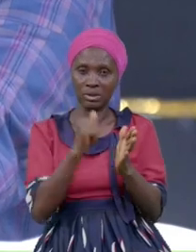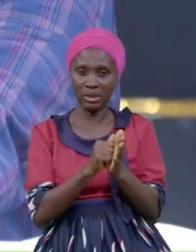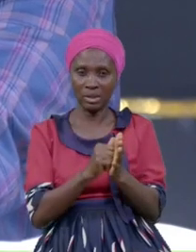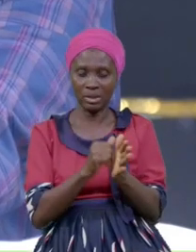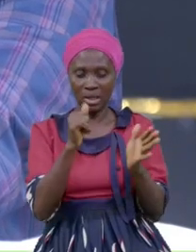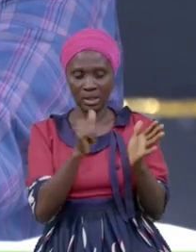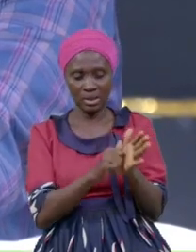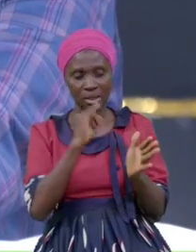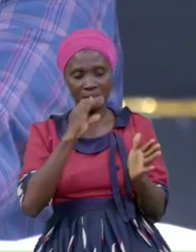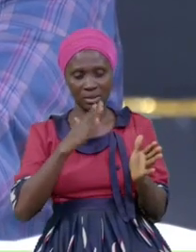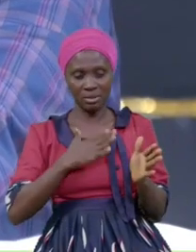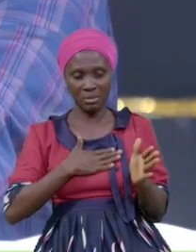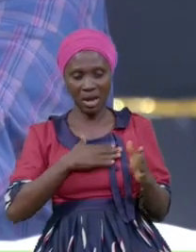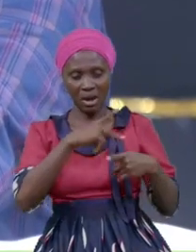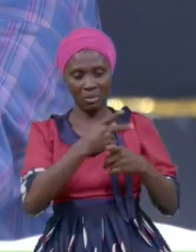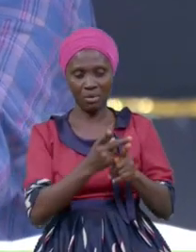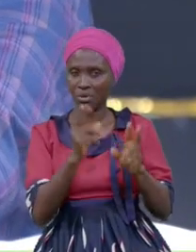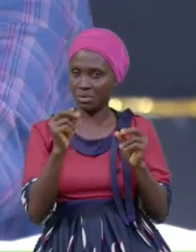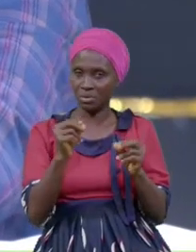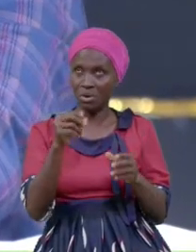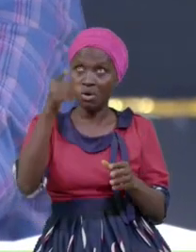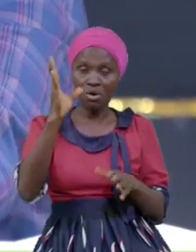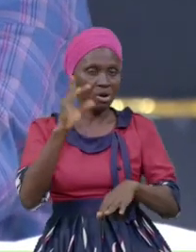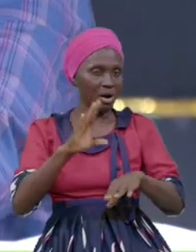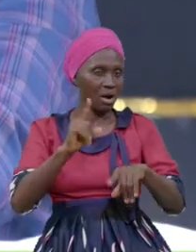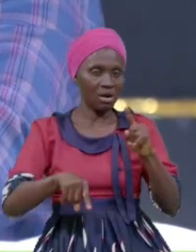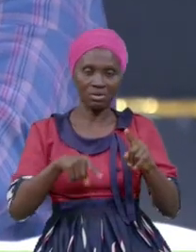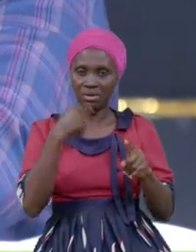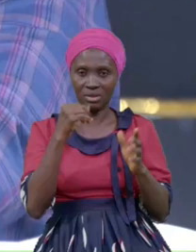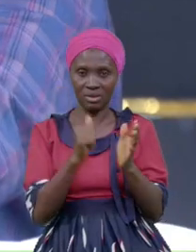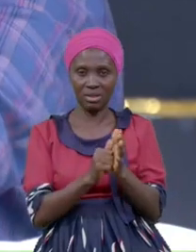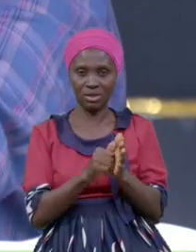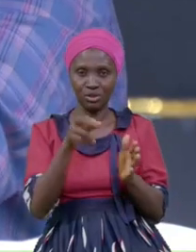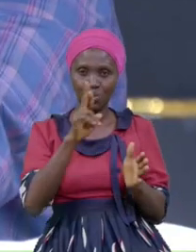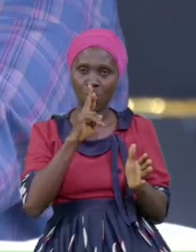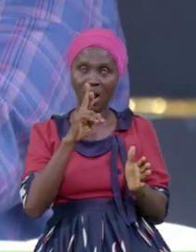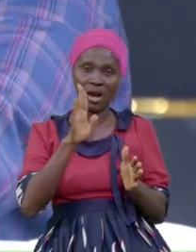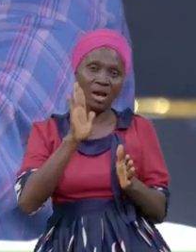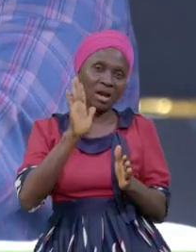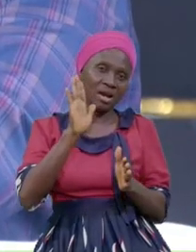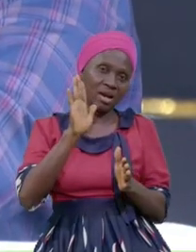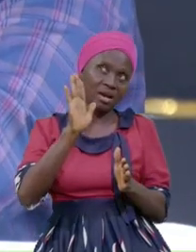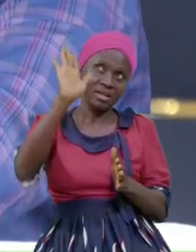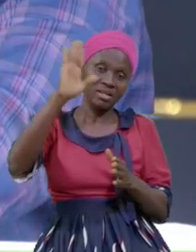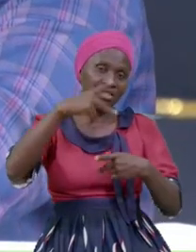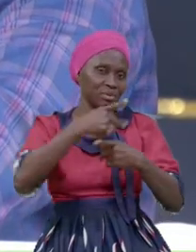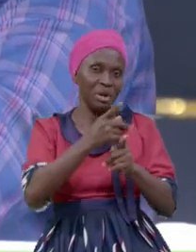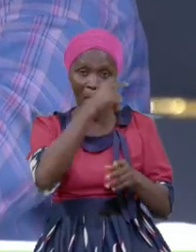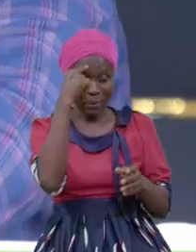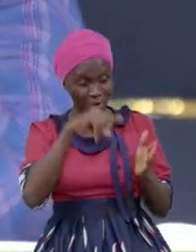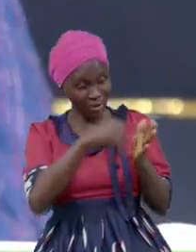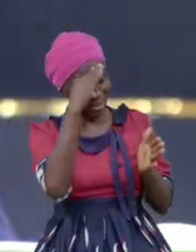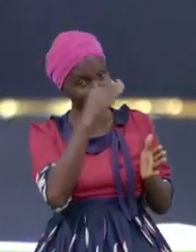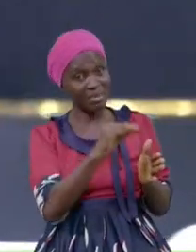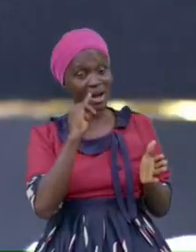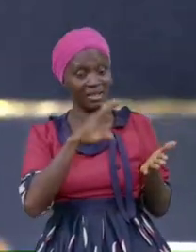produit. Non, il ne peut pas dire ça. Il ne va pas dire ça, c'est mon produit. La personne meurt de cancer, la personne meurt